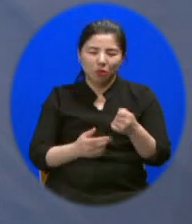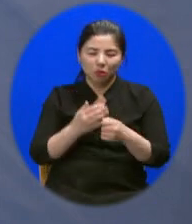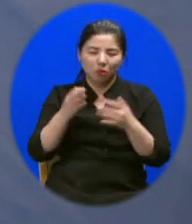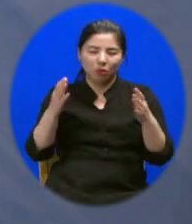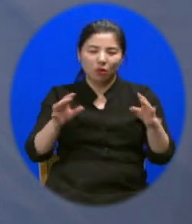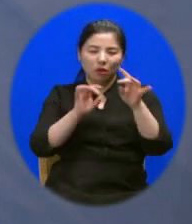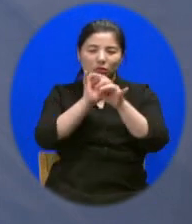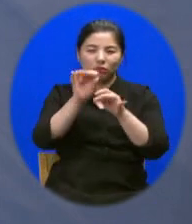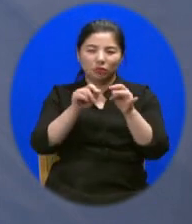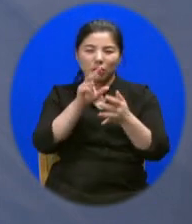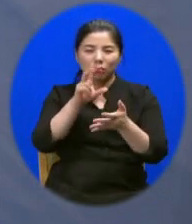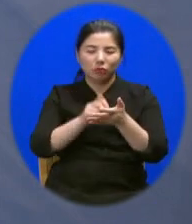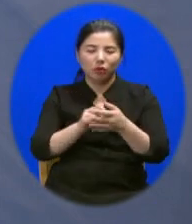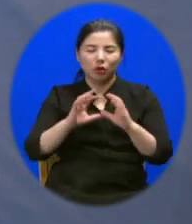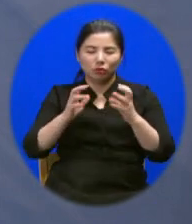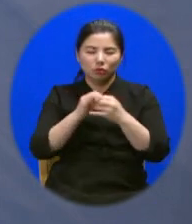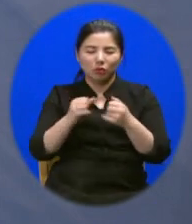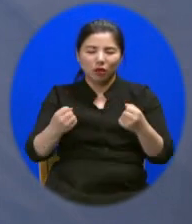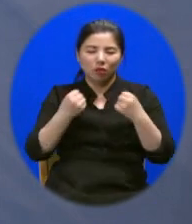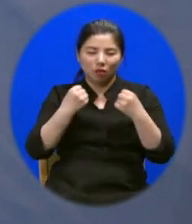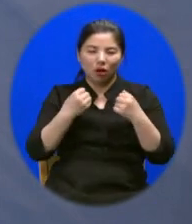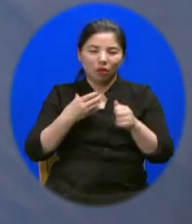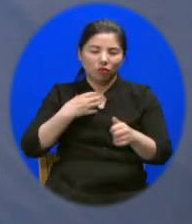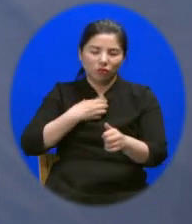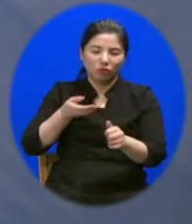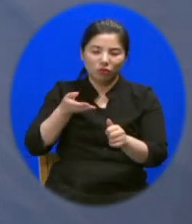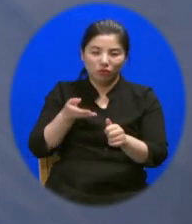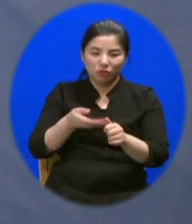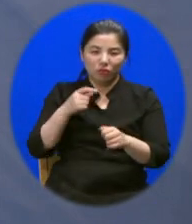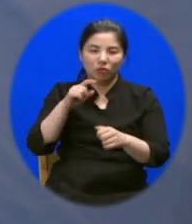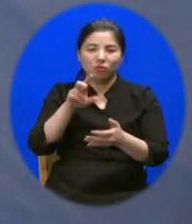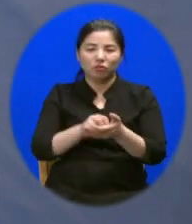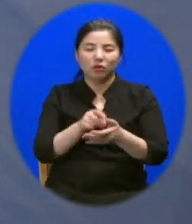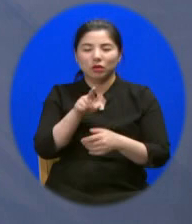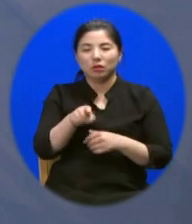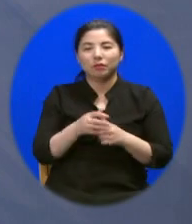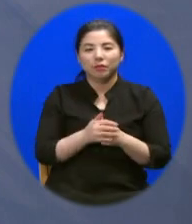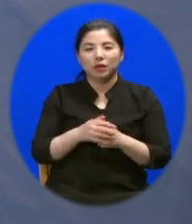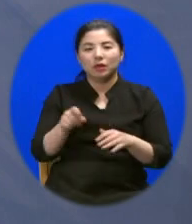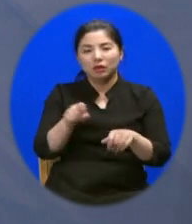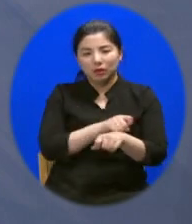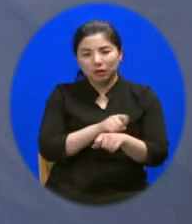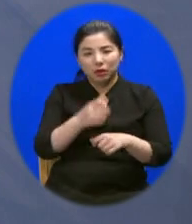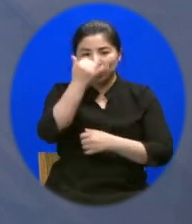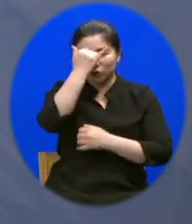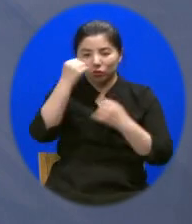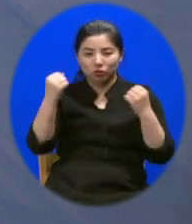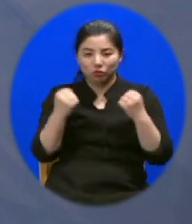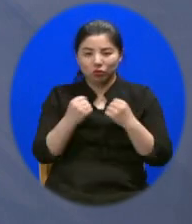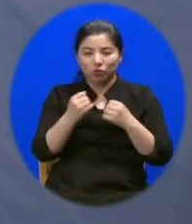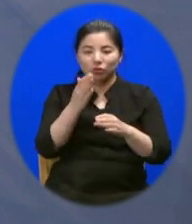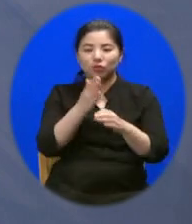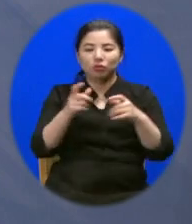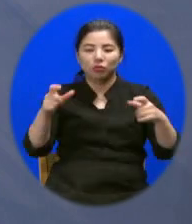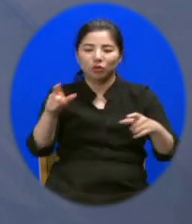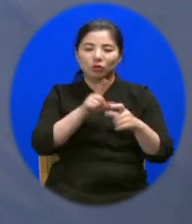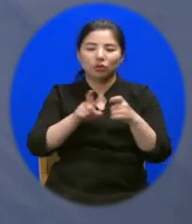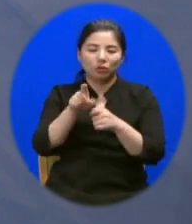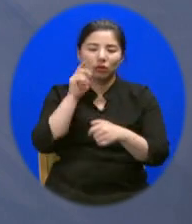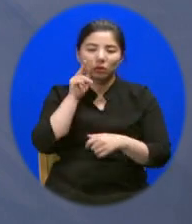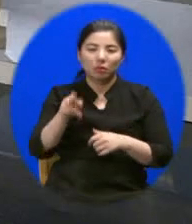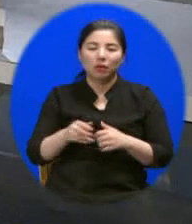문제가 국민건강 위협하는 뜨거운 이슈로 떠올랐습니다 특히 이 내려 긴 충북 중부 지역은 더 심각한